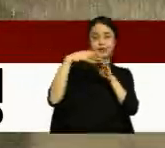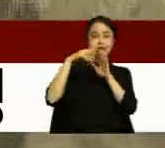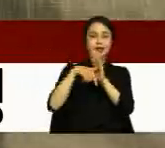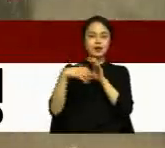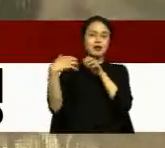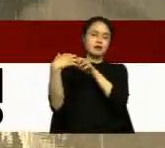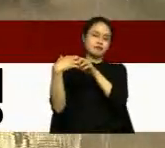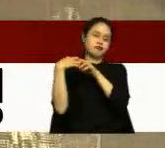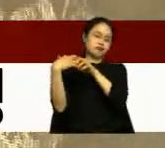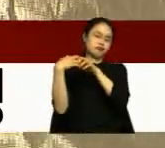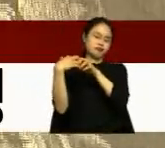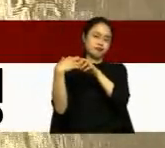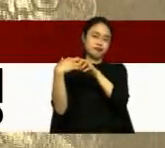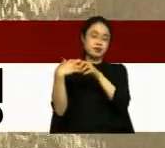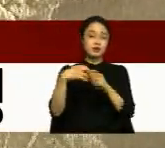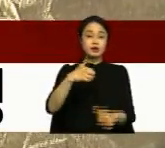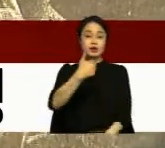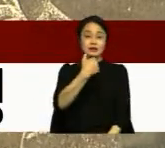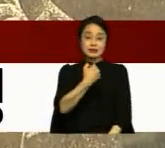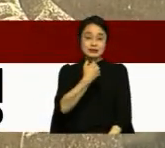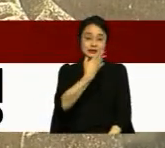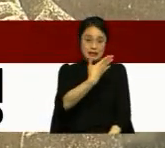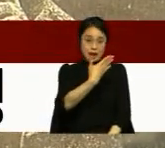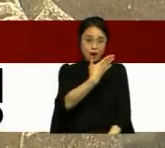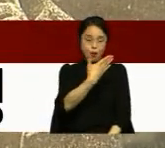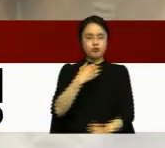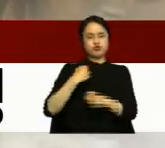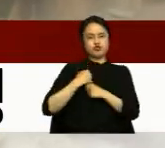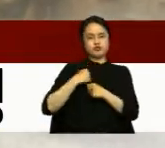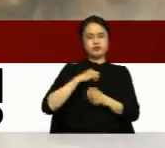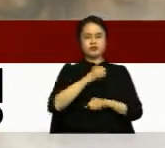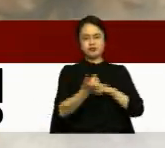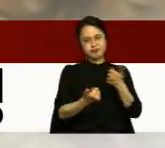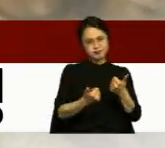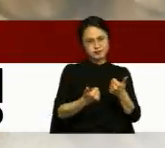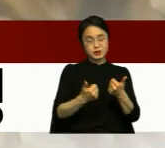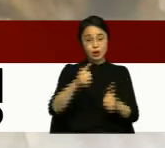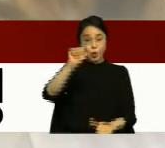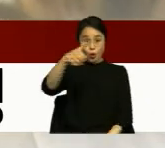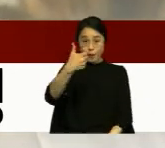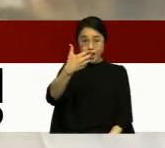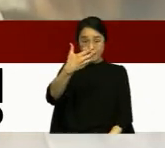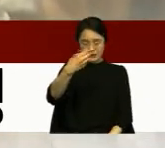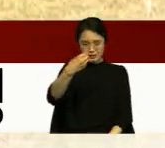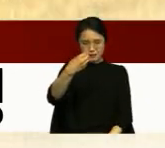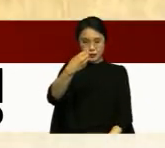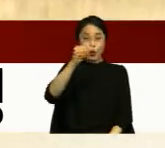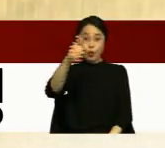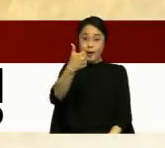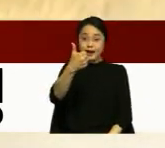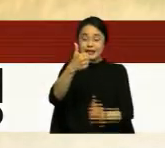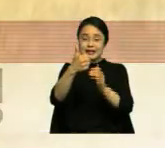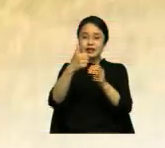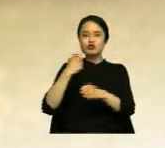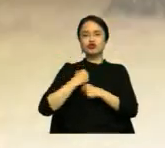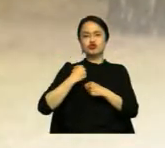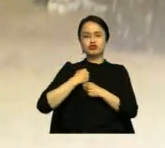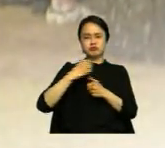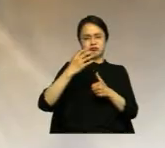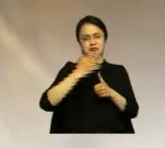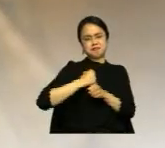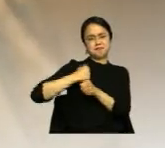59명이 전사하고 530명이 포로로 잡혔습니다. 이들은 수적 열세에도 사흘간 중공군을